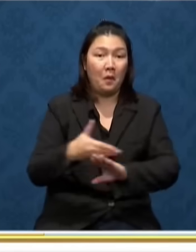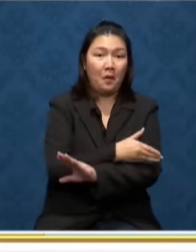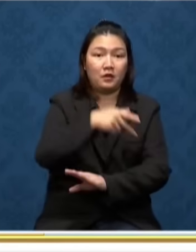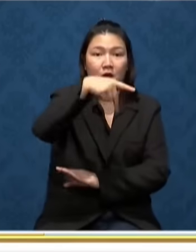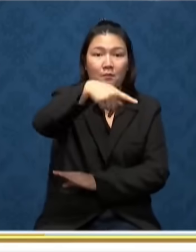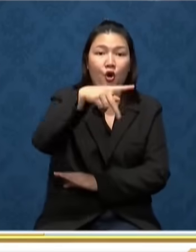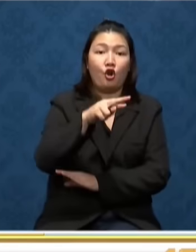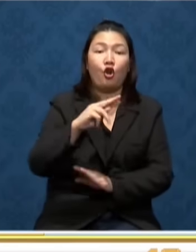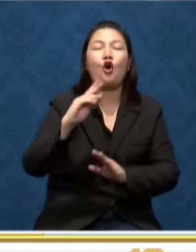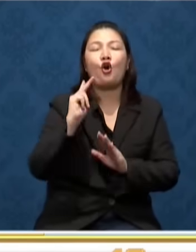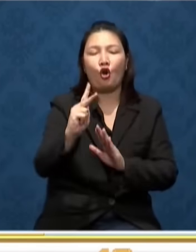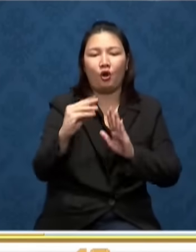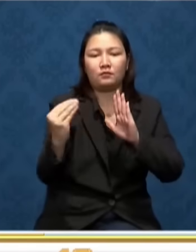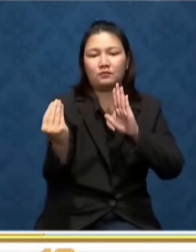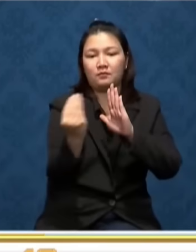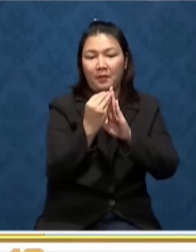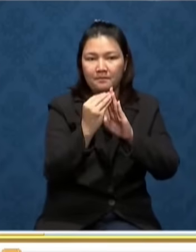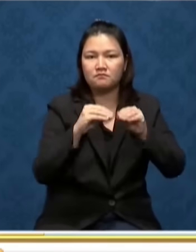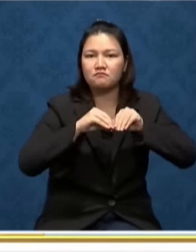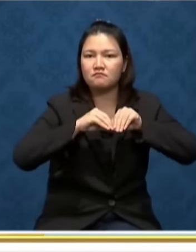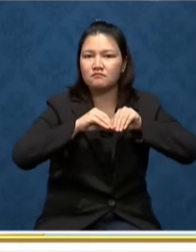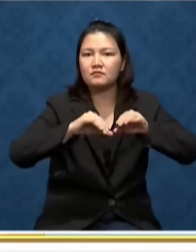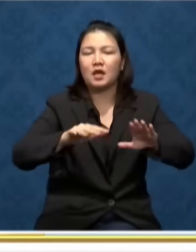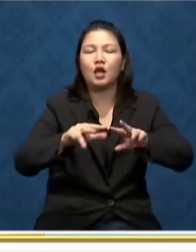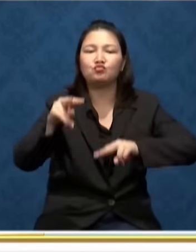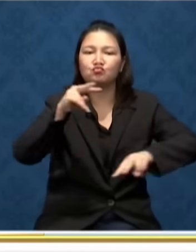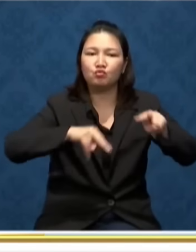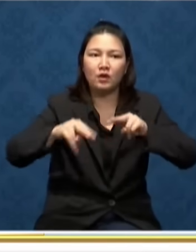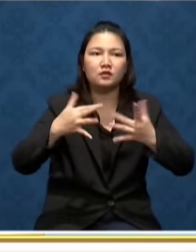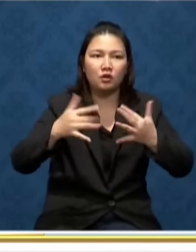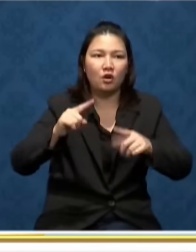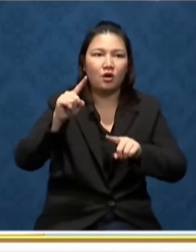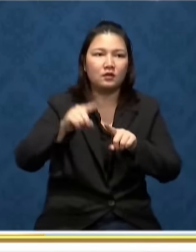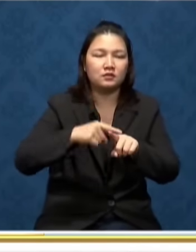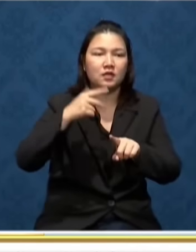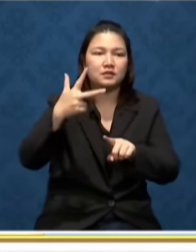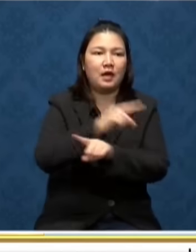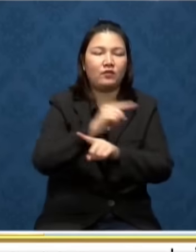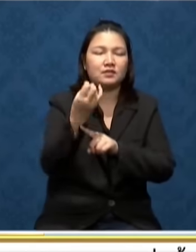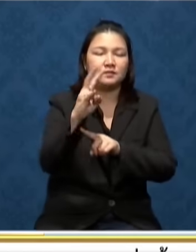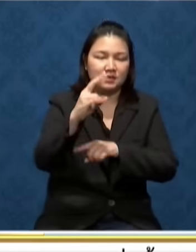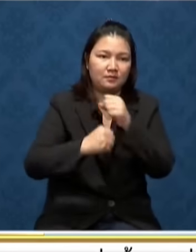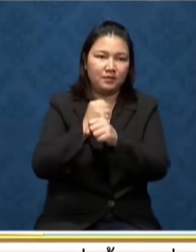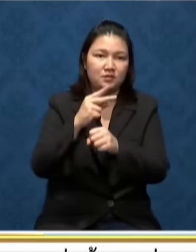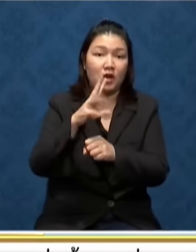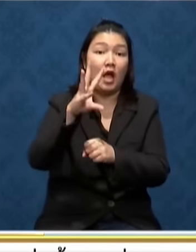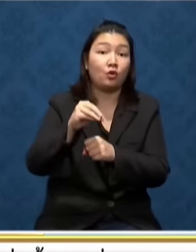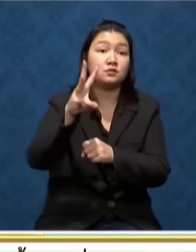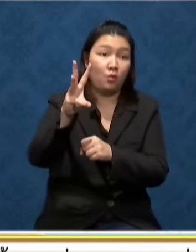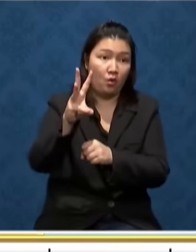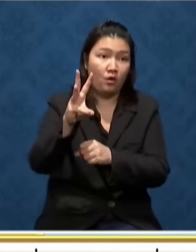จะบังคับใช้เพื่อจัดการกับบัญชีม้าเนี่ยต้องรอจนถึงวันที่ 17มีนาคม2566